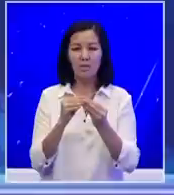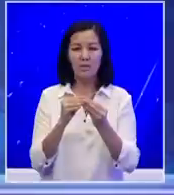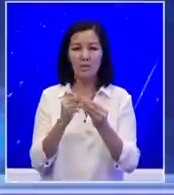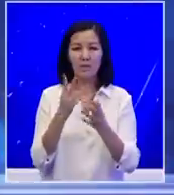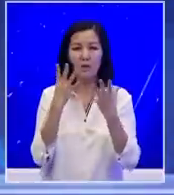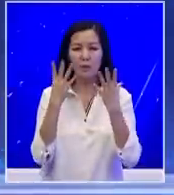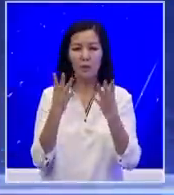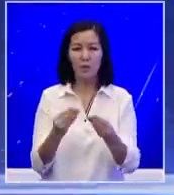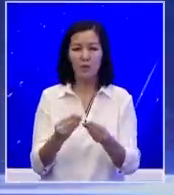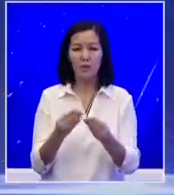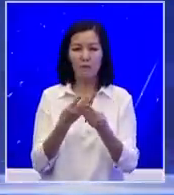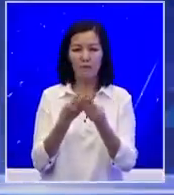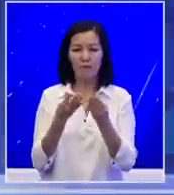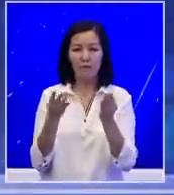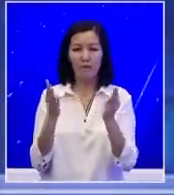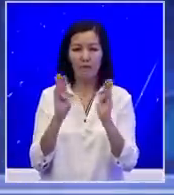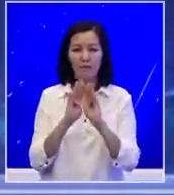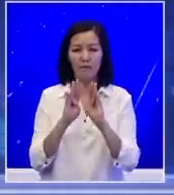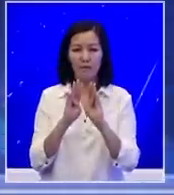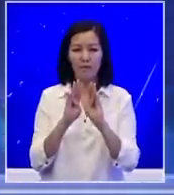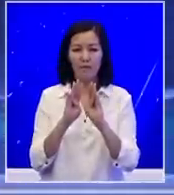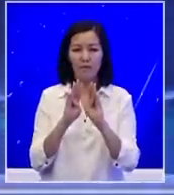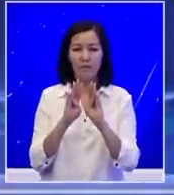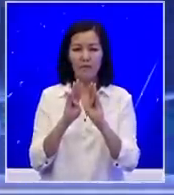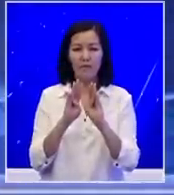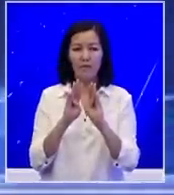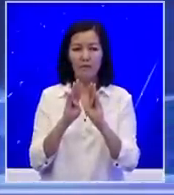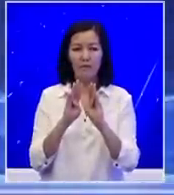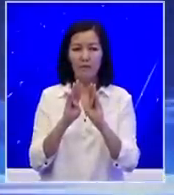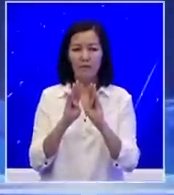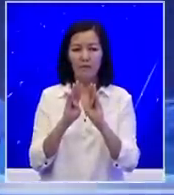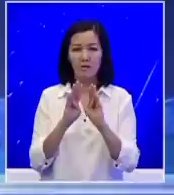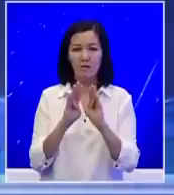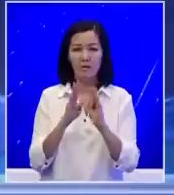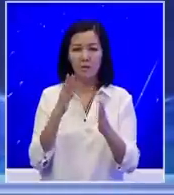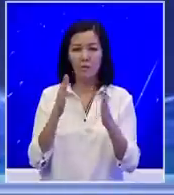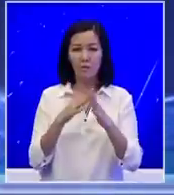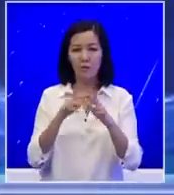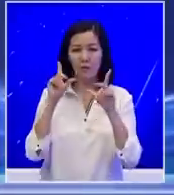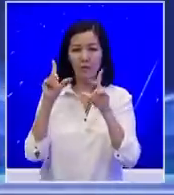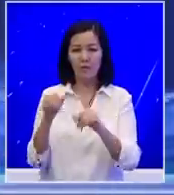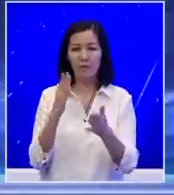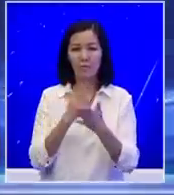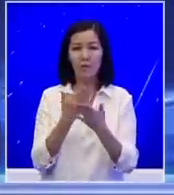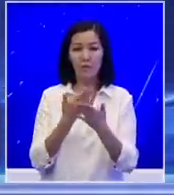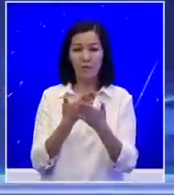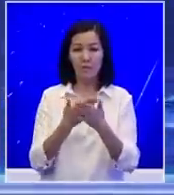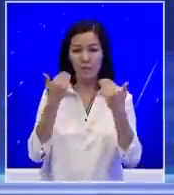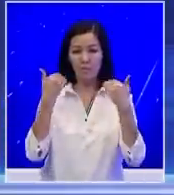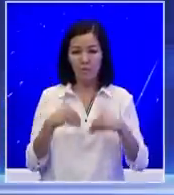екі күннен кейін карантин режим аяқталған соң тұрғылықты орнына жіберілетін болады. Егер де олардың